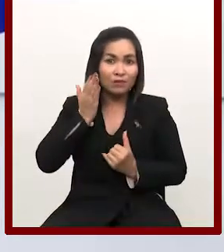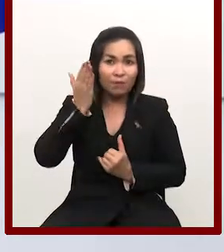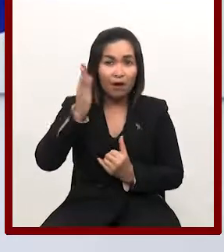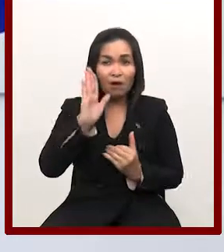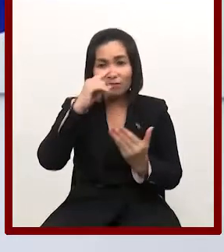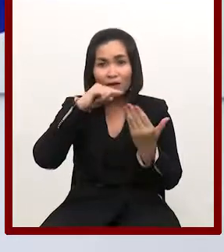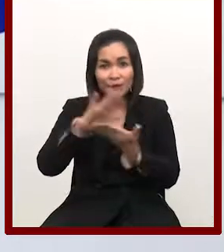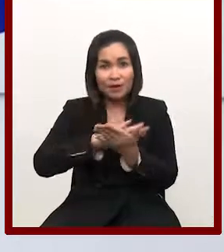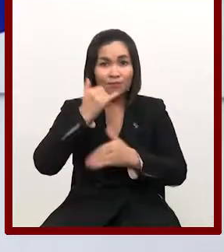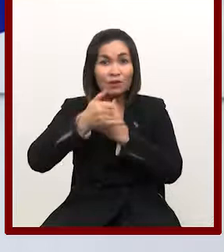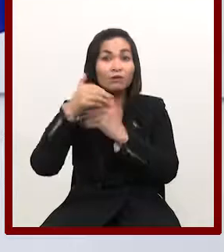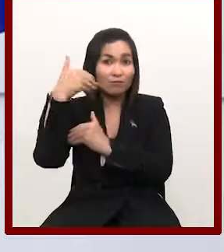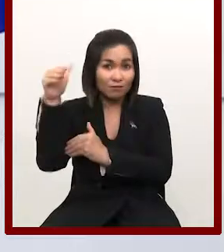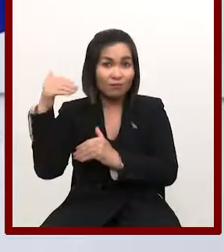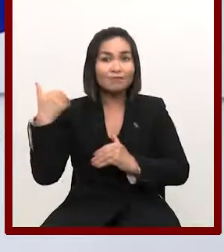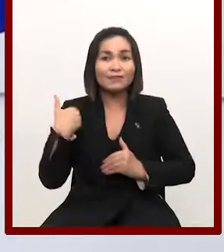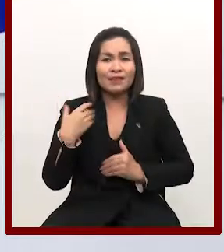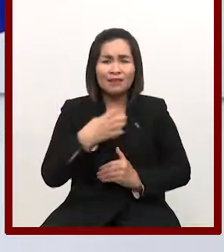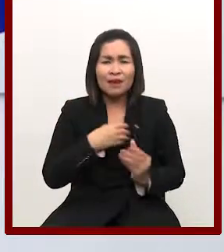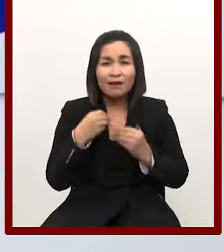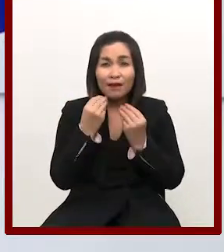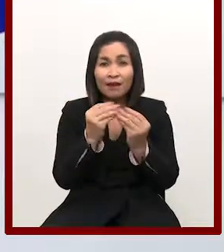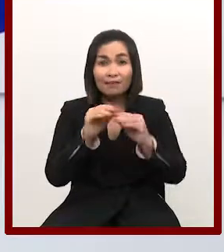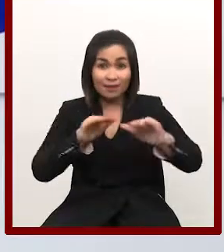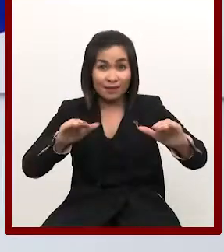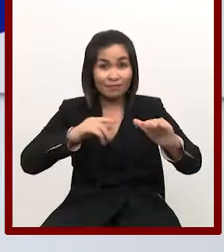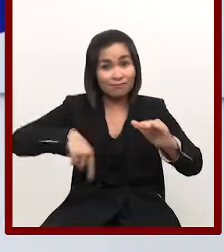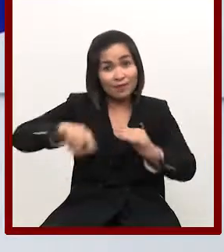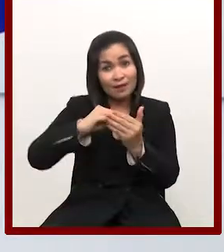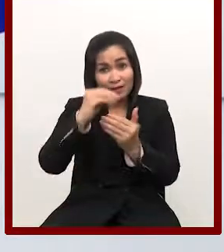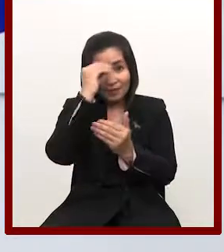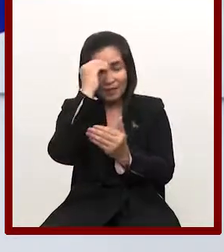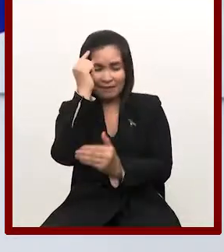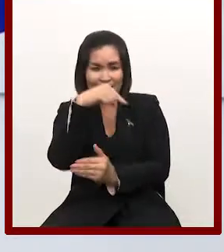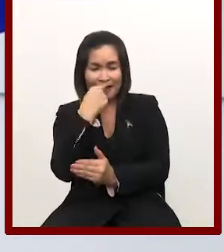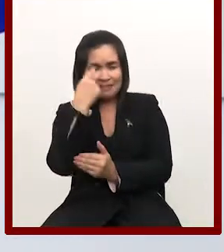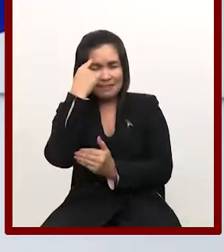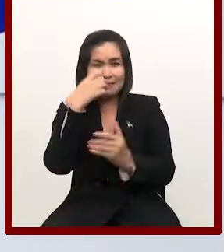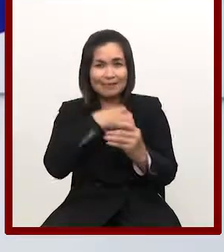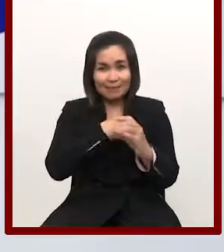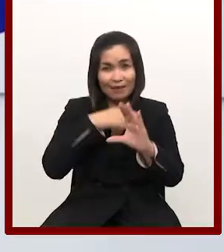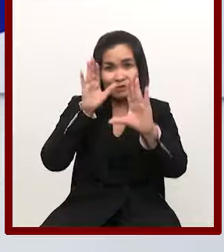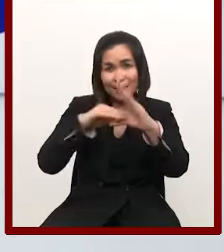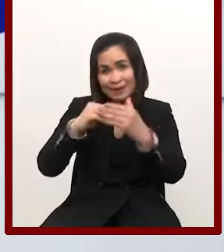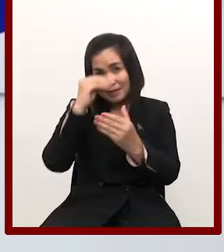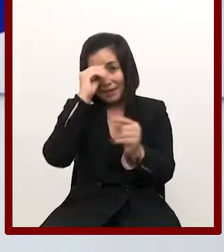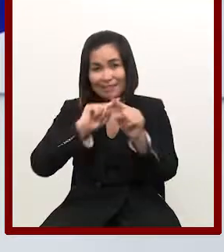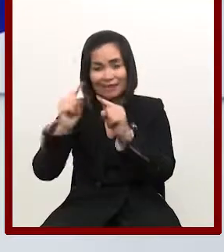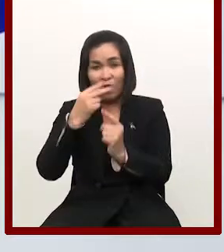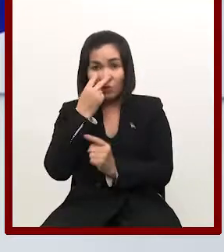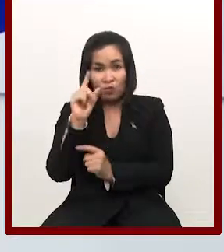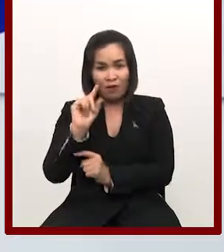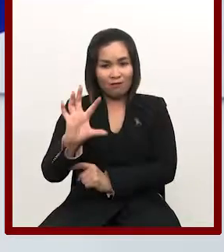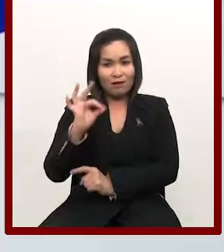ทั้งในประเทศไทยและในต่างประเทศอยากจะให้น้องๆทุกคนที่กำลังวางแผนอนาคตนะคะมองอา